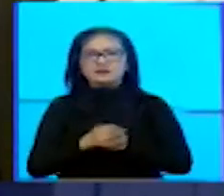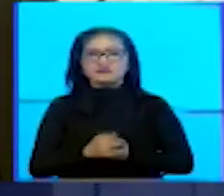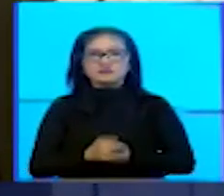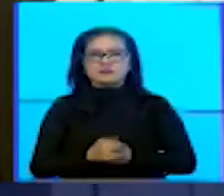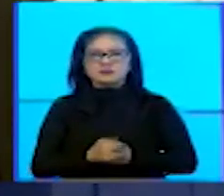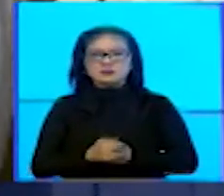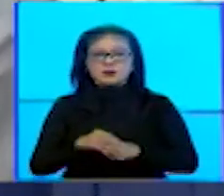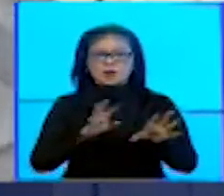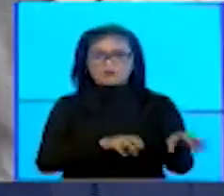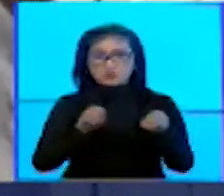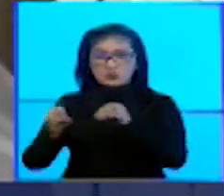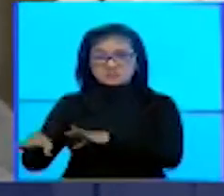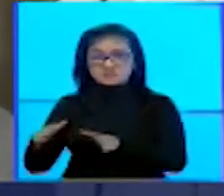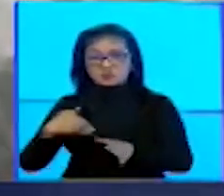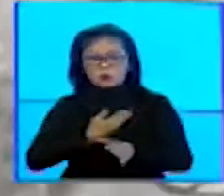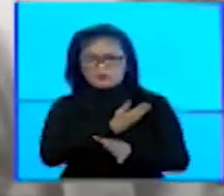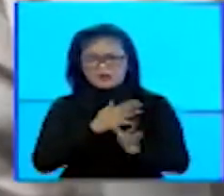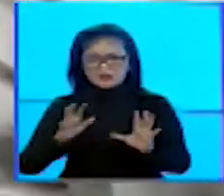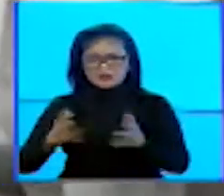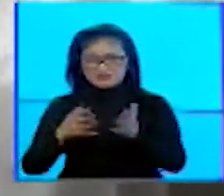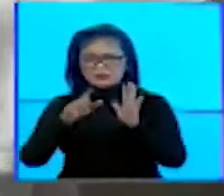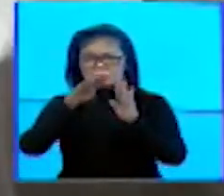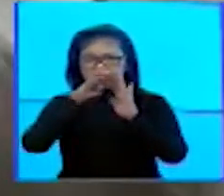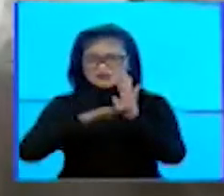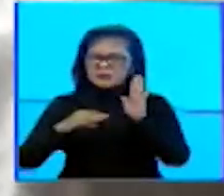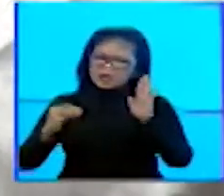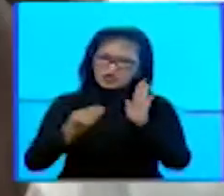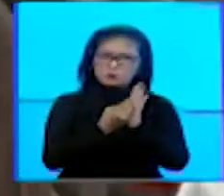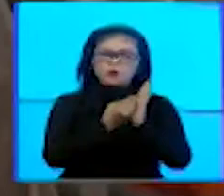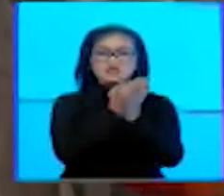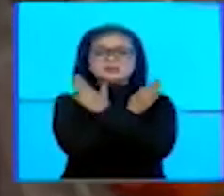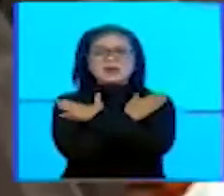Evakuasi korban dilakukan dengan protokol COVID-19. Jenazah korban pun